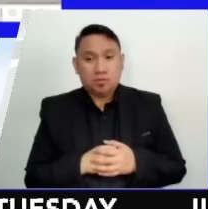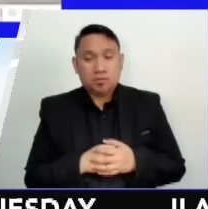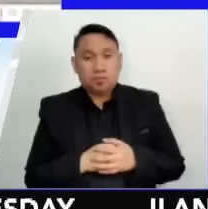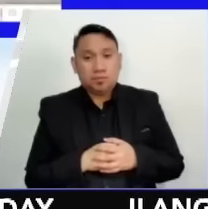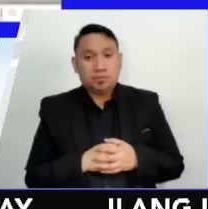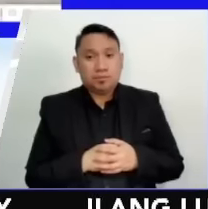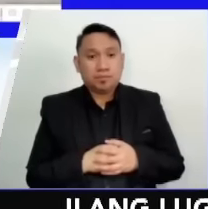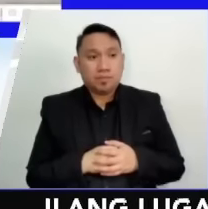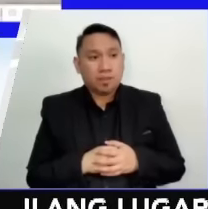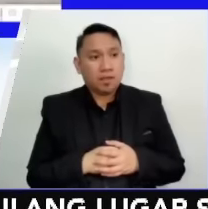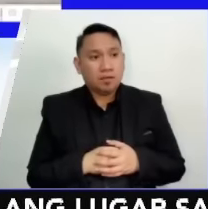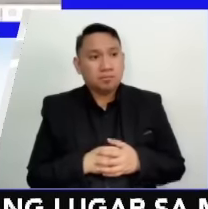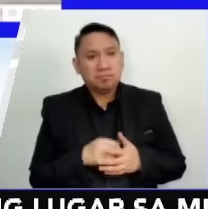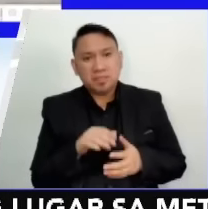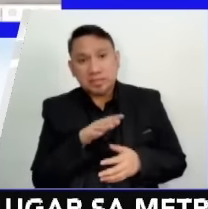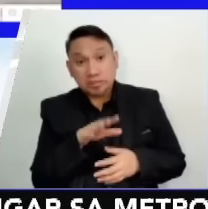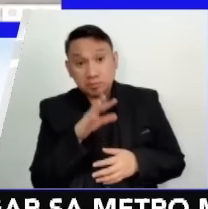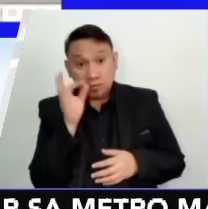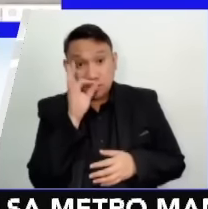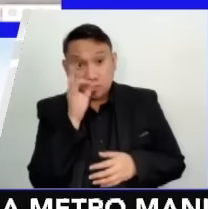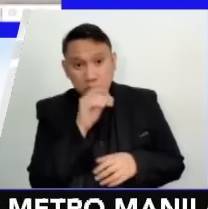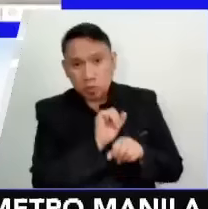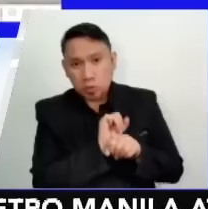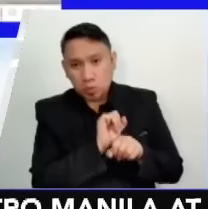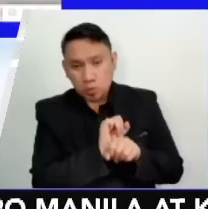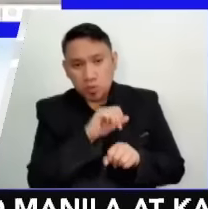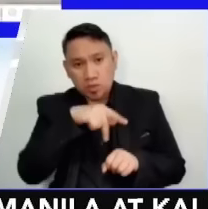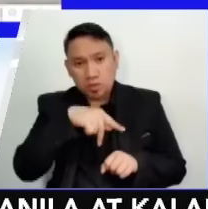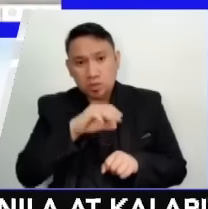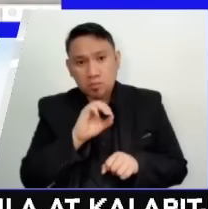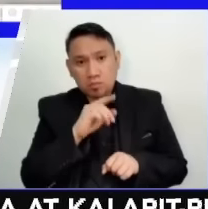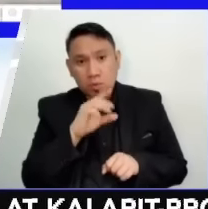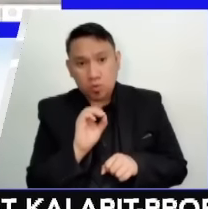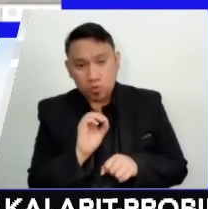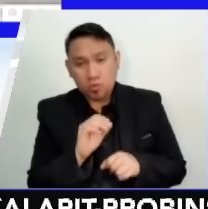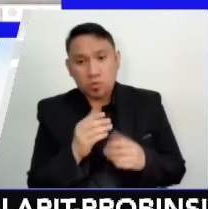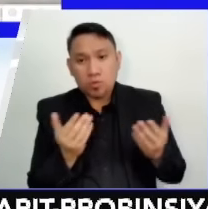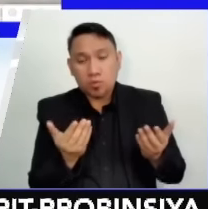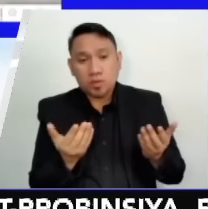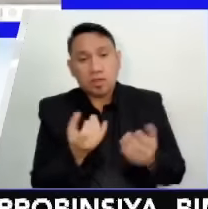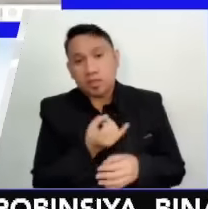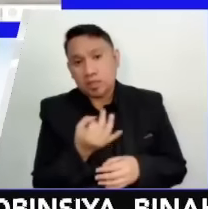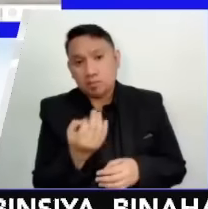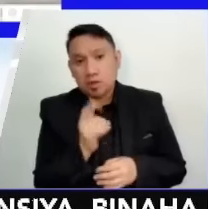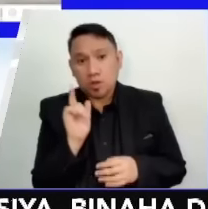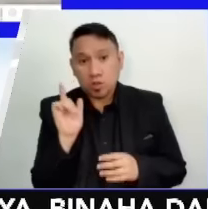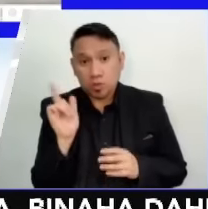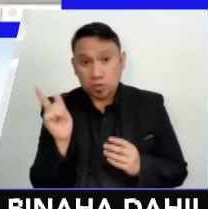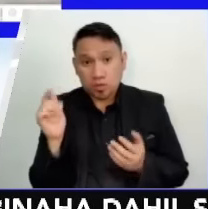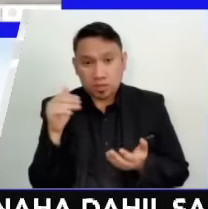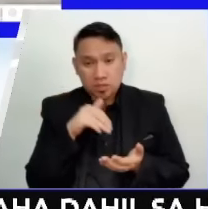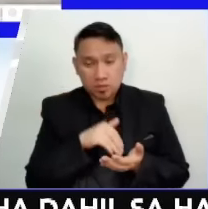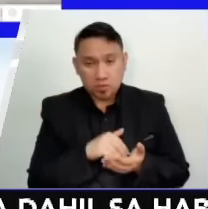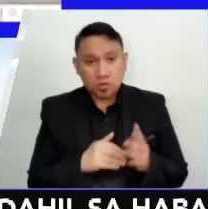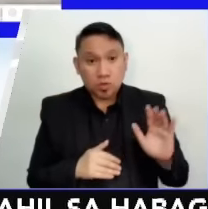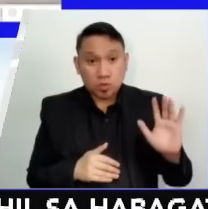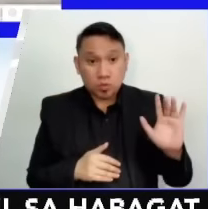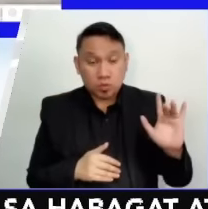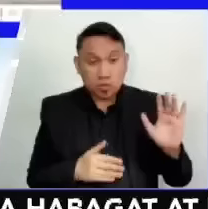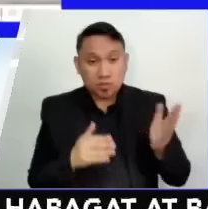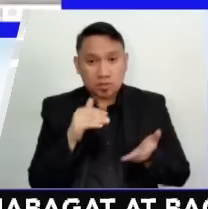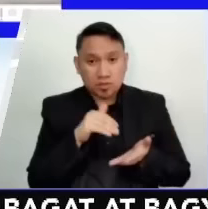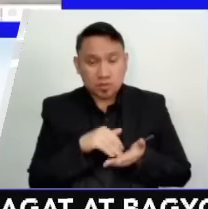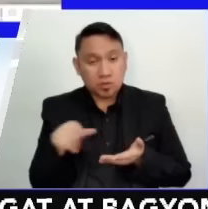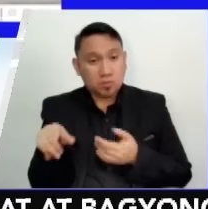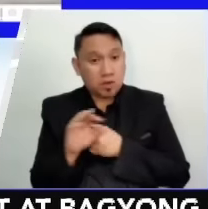kababayan natin na nagtatrabaho sa Pogo ngayon ay nasa 20,000 ah 25,000 naman yung mga foreigners